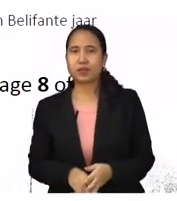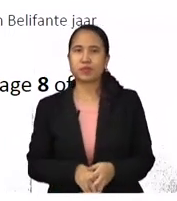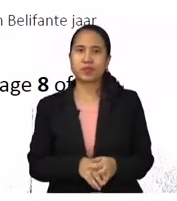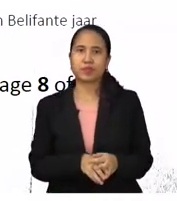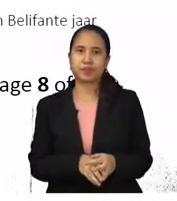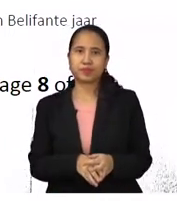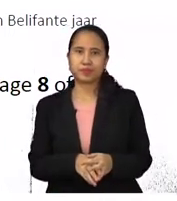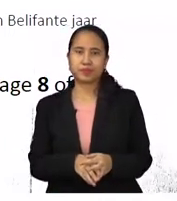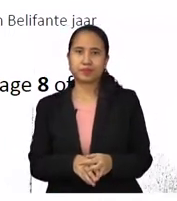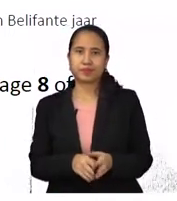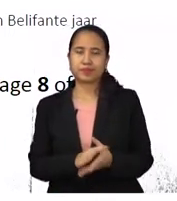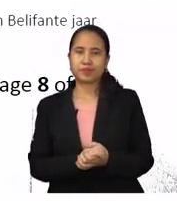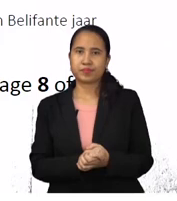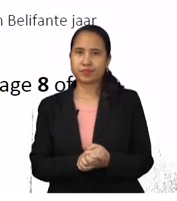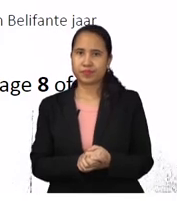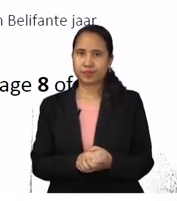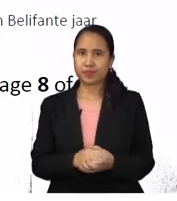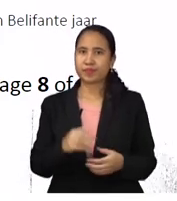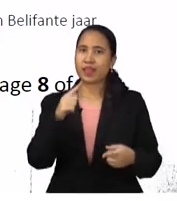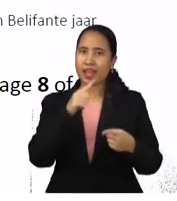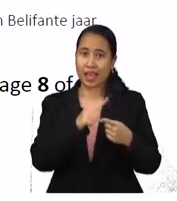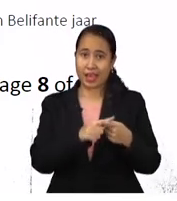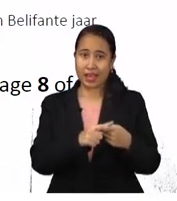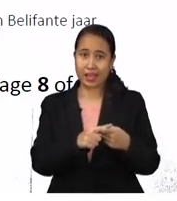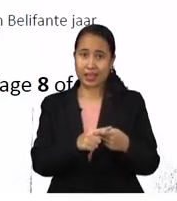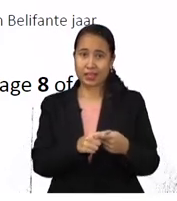over amnestieverlening en in